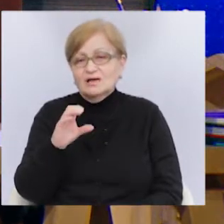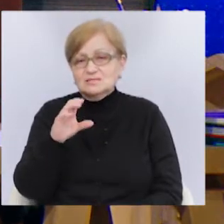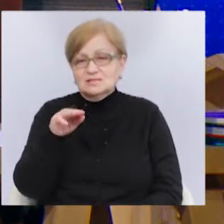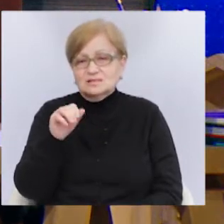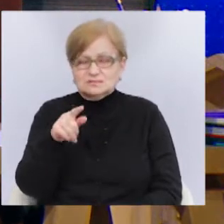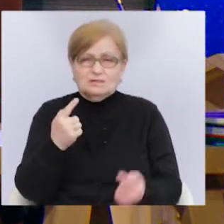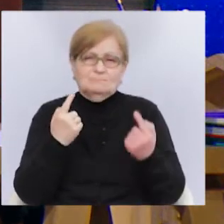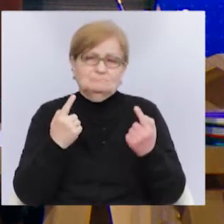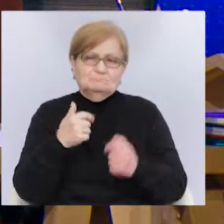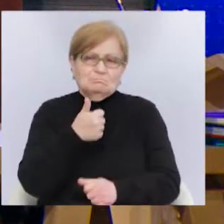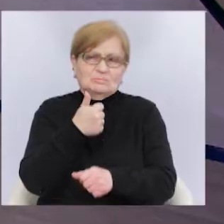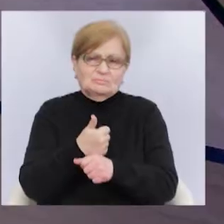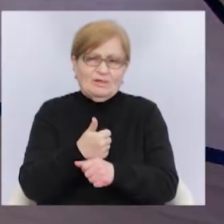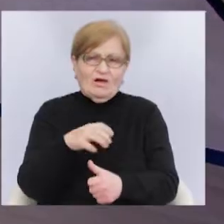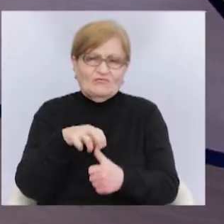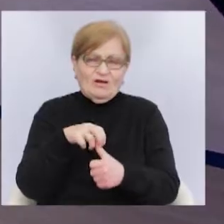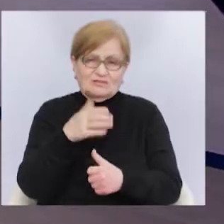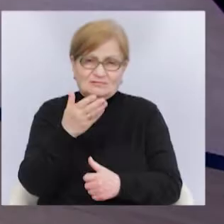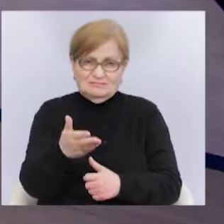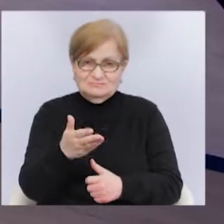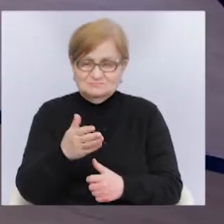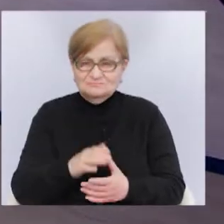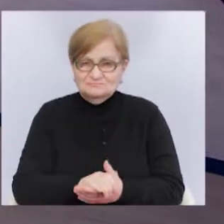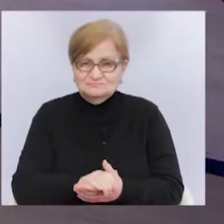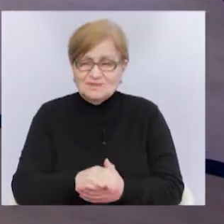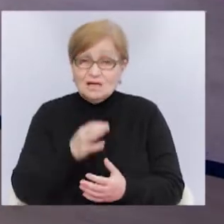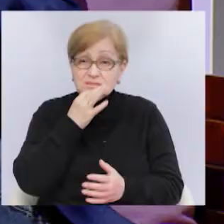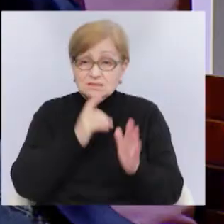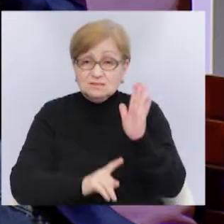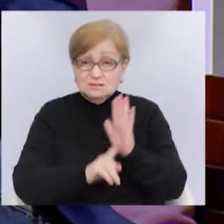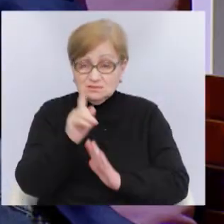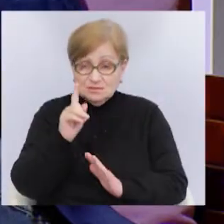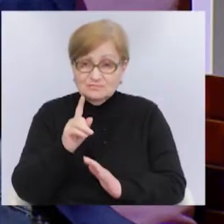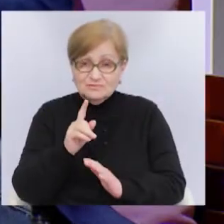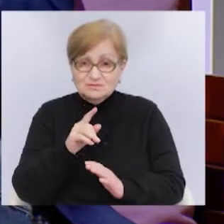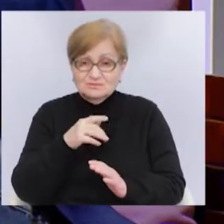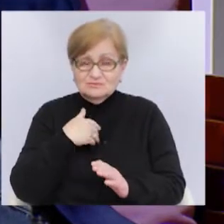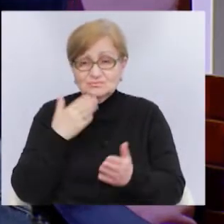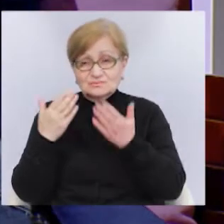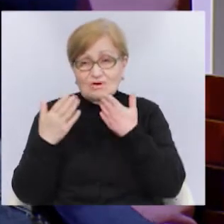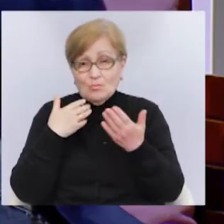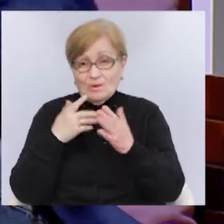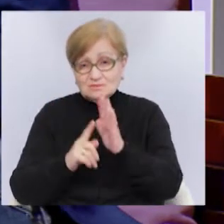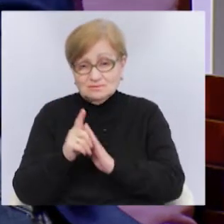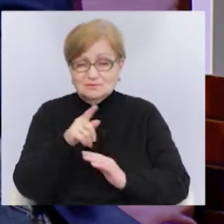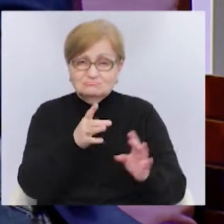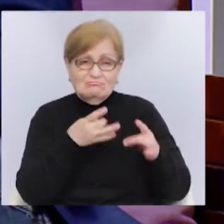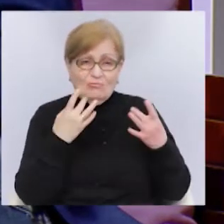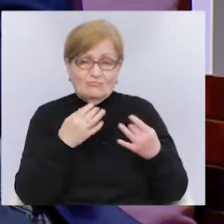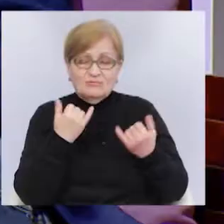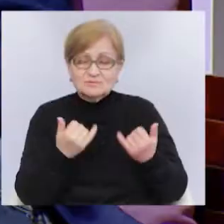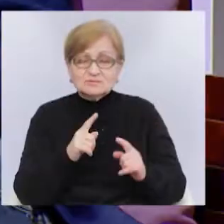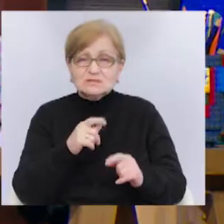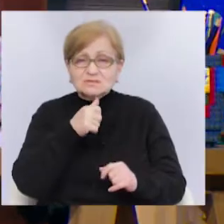ვთქვათ, წამყვანი ამ გადაცემის. ნინო, სანამ დავიწყებთ, როგორც ტრადიციულად, ესე იგი, სანამ ჩვენ საუბარს დავიწყებთ, თქვენ რომ გითხრათ დღეს